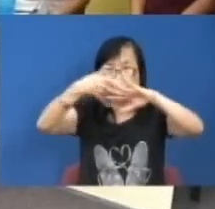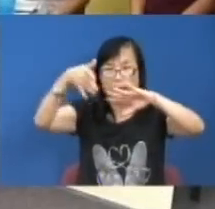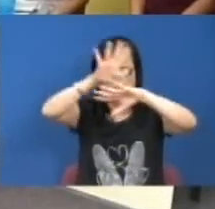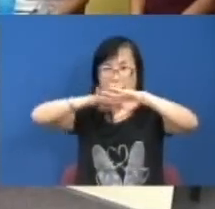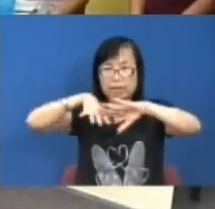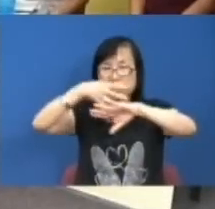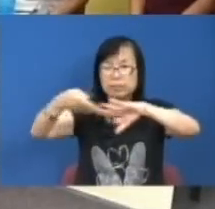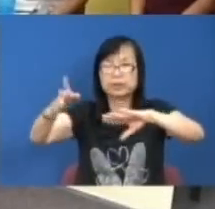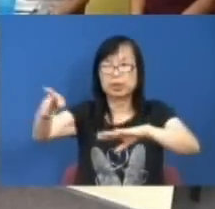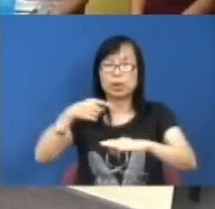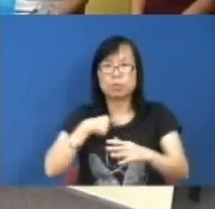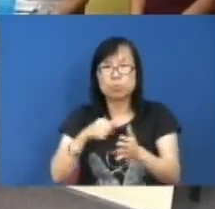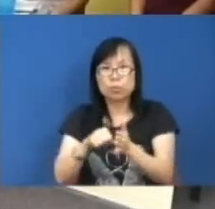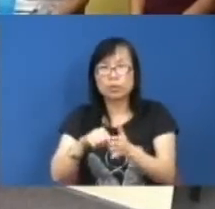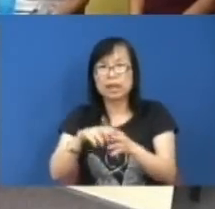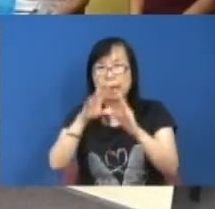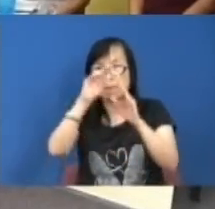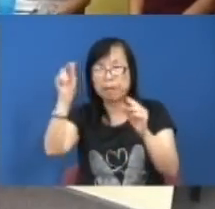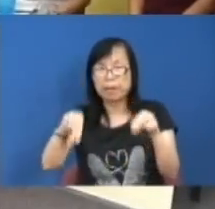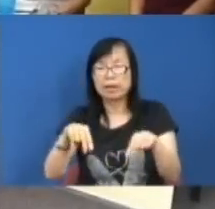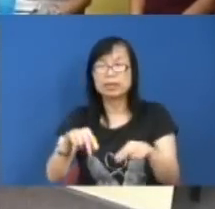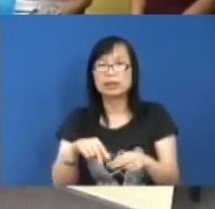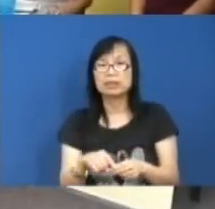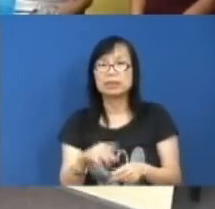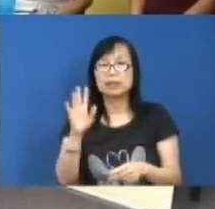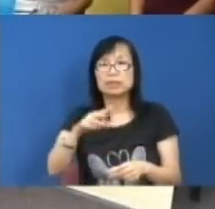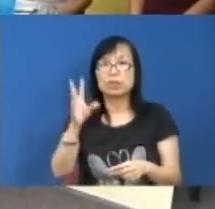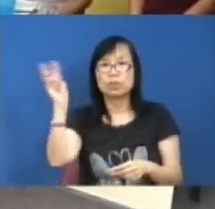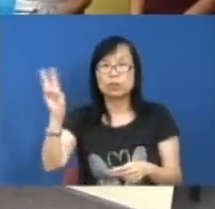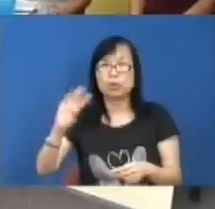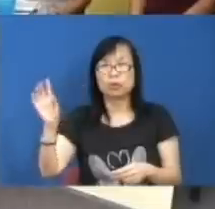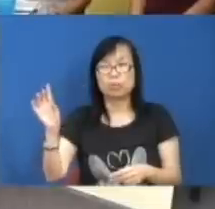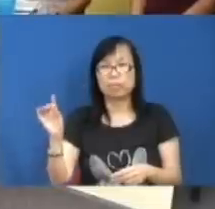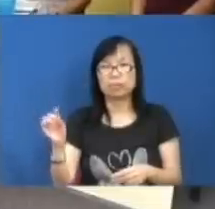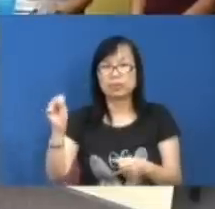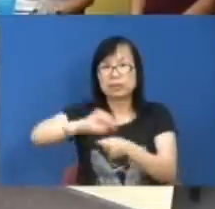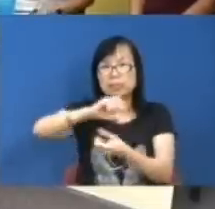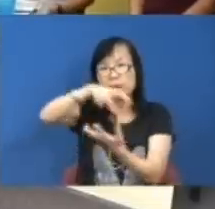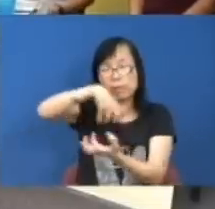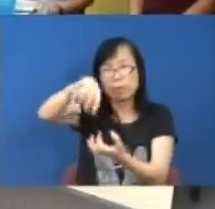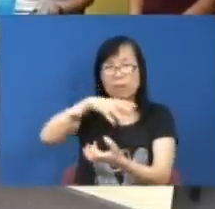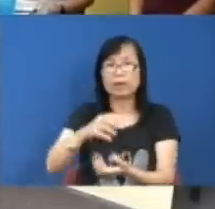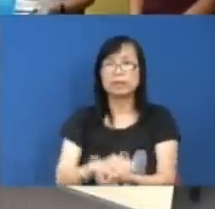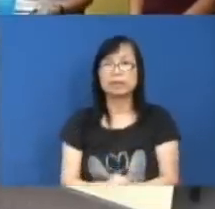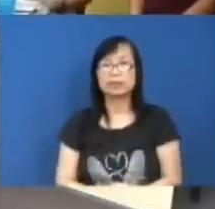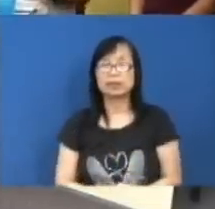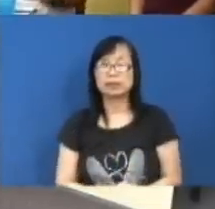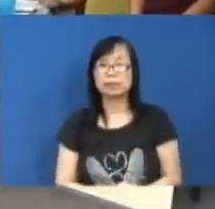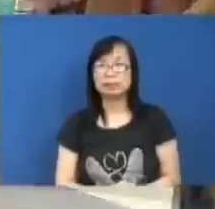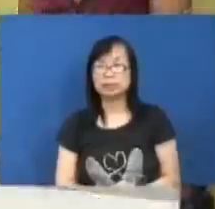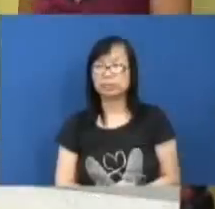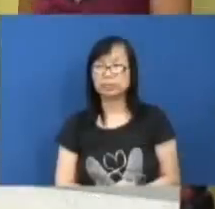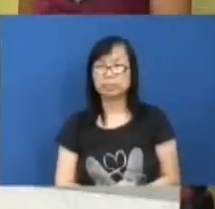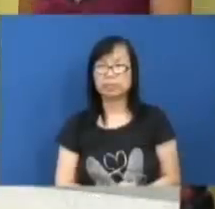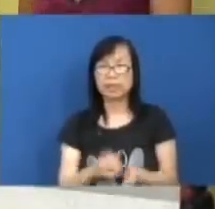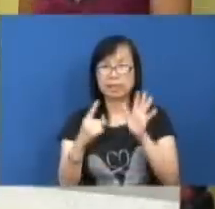有個經驗。 最大問題就係咪水性同油性啲油質唔可以撈埋一齊油嘅咧？ 嗯，啊當然都會啊，